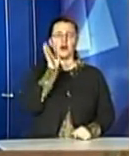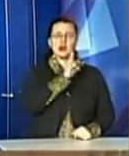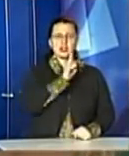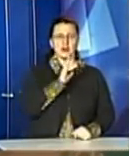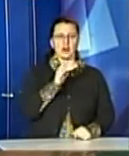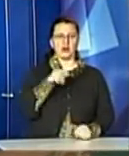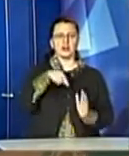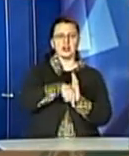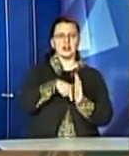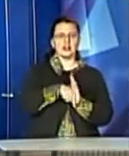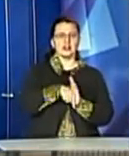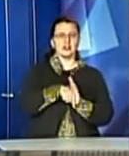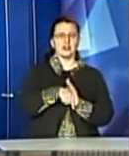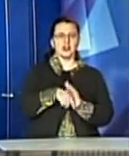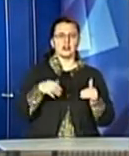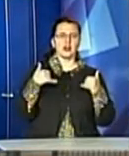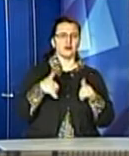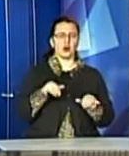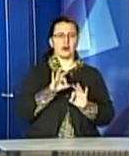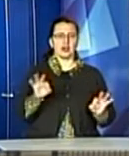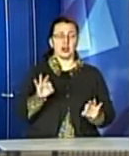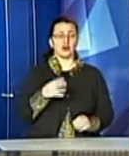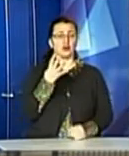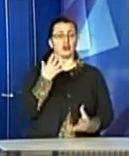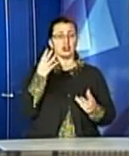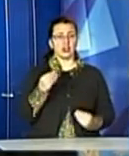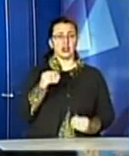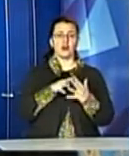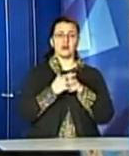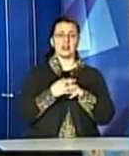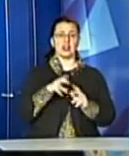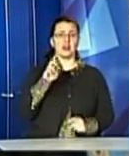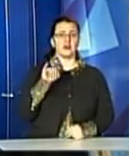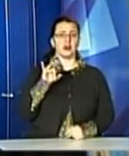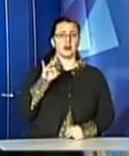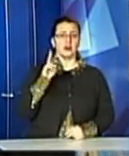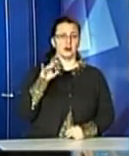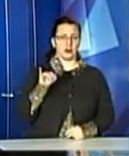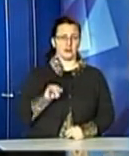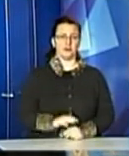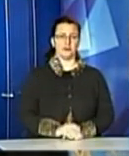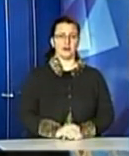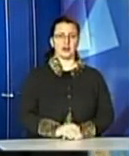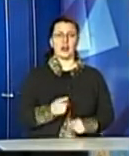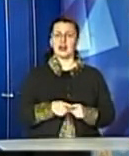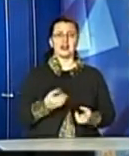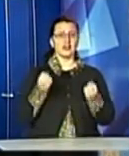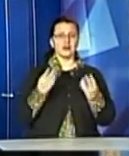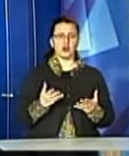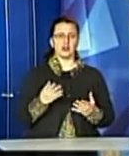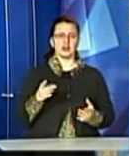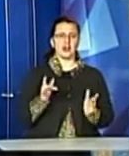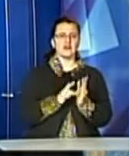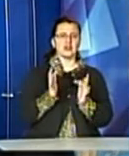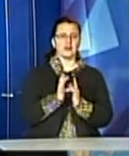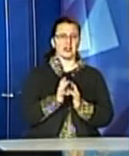значення, 4 дні перебуватиме у храмі Святого Володимира і Ольги у селі Бірки. Для нас є дуже велично, тому що сьогодні це не просто є святиня, це є чудотворна